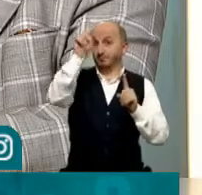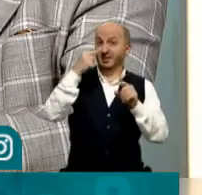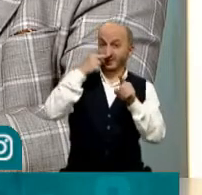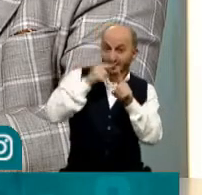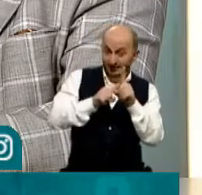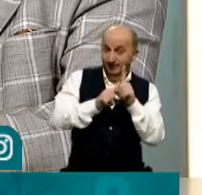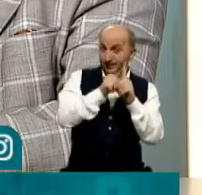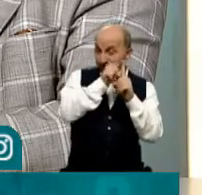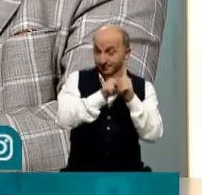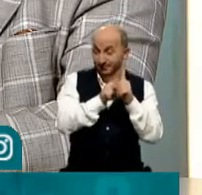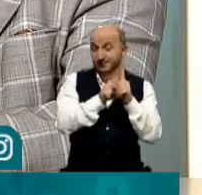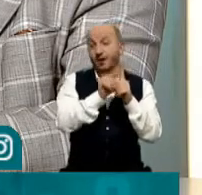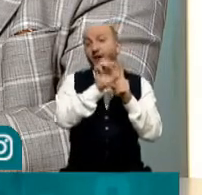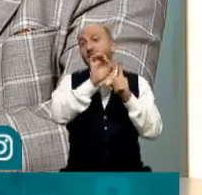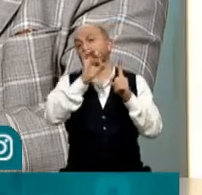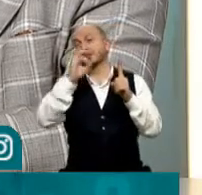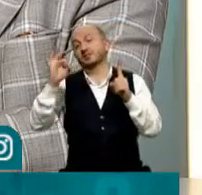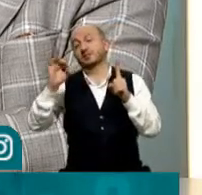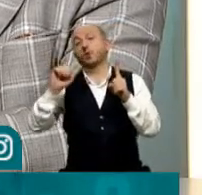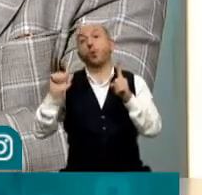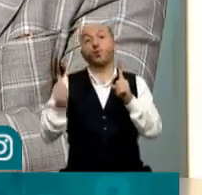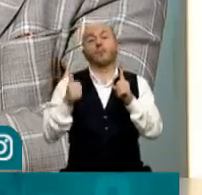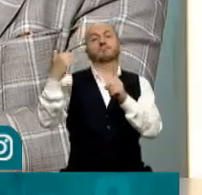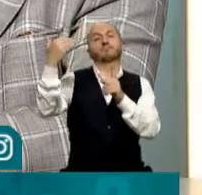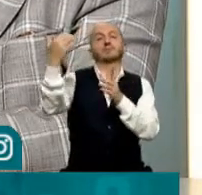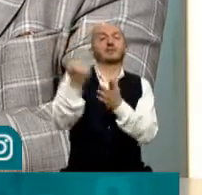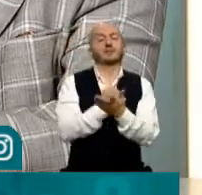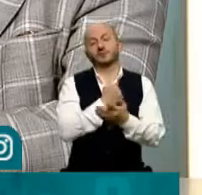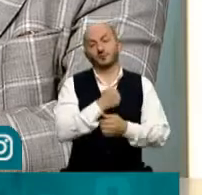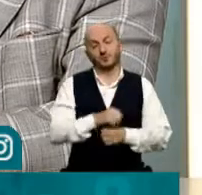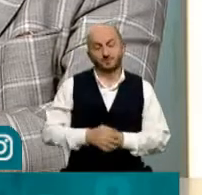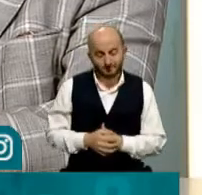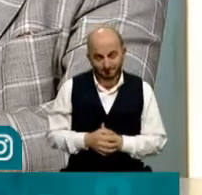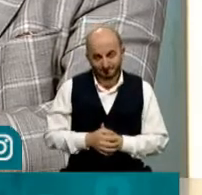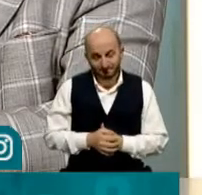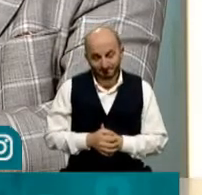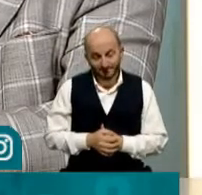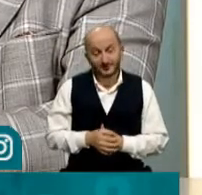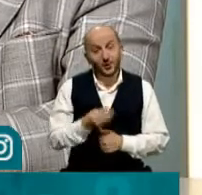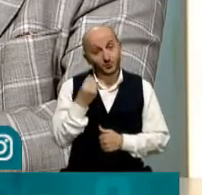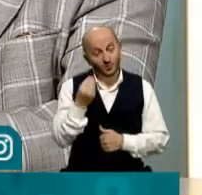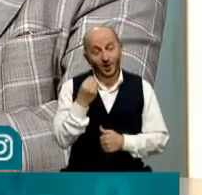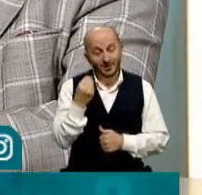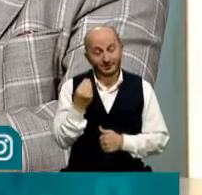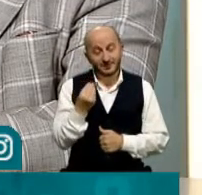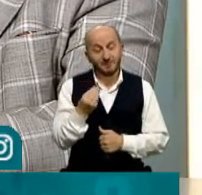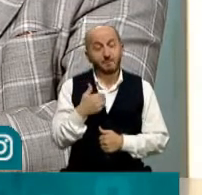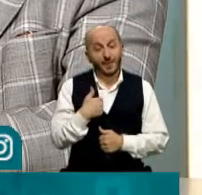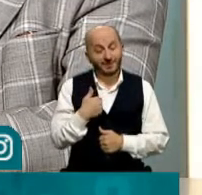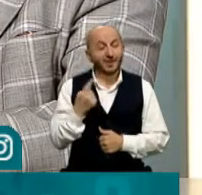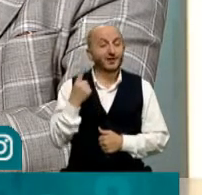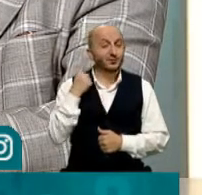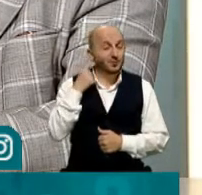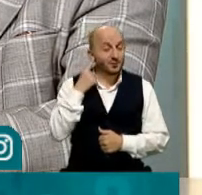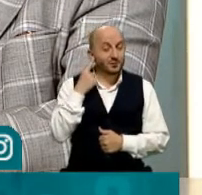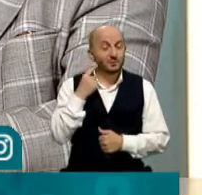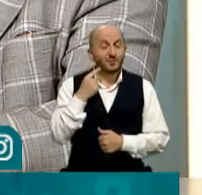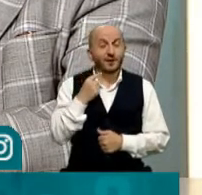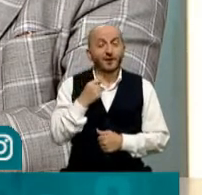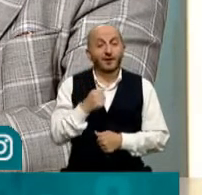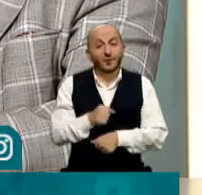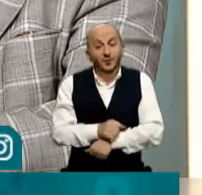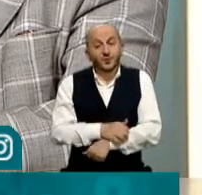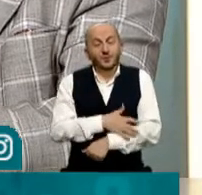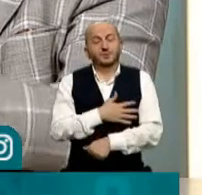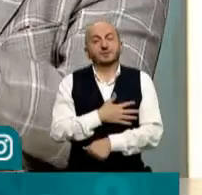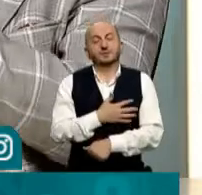görüp ondan sonra kale alınacağına dair böyle bir şey okumuştum. Çok güzel, çok bir şey. Esas. Ben de bunu duyduğumda çok hoşuma